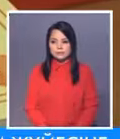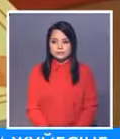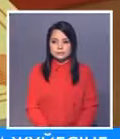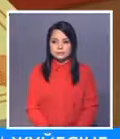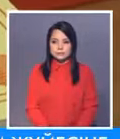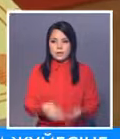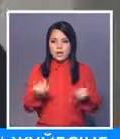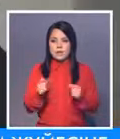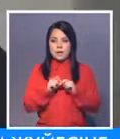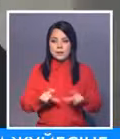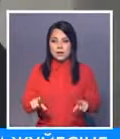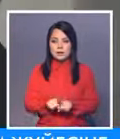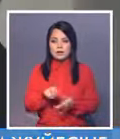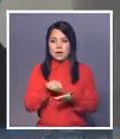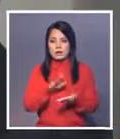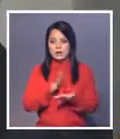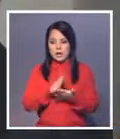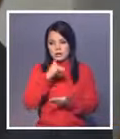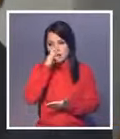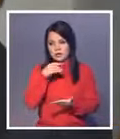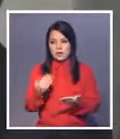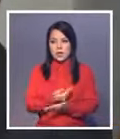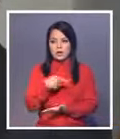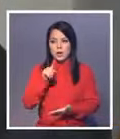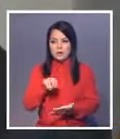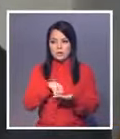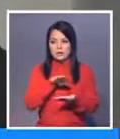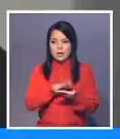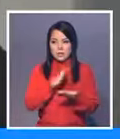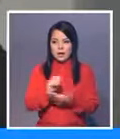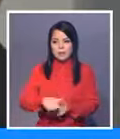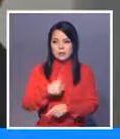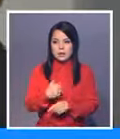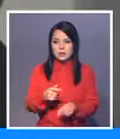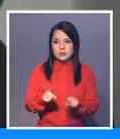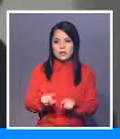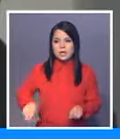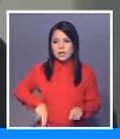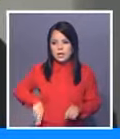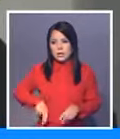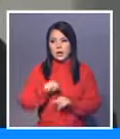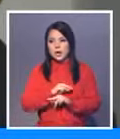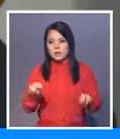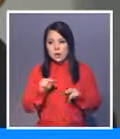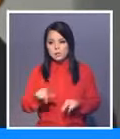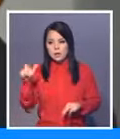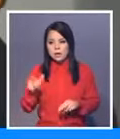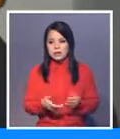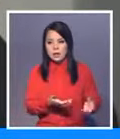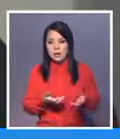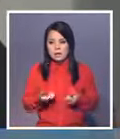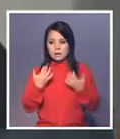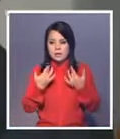мектептер Қазақстанға тіркелінді, жаңа номері берілді, мектептердің басшылықтары тағайындалды, мектептің мұғалімдері толық қабылданып